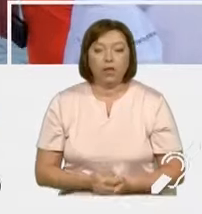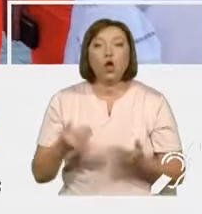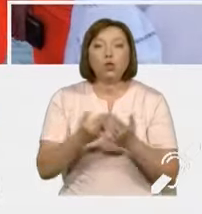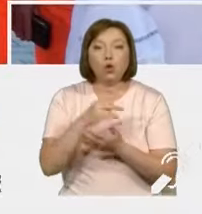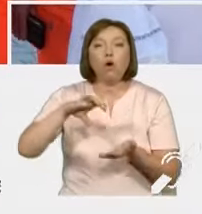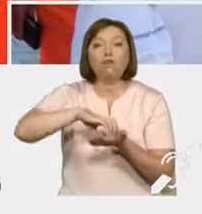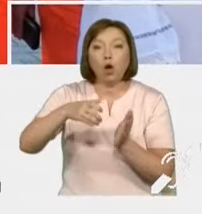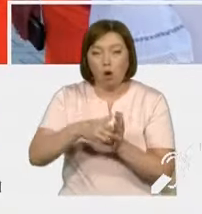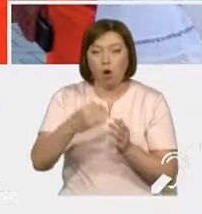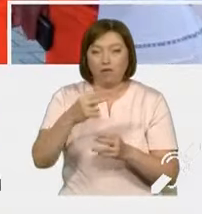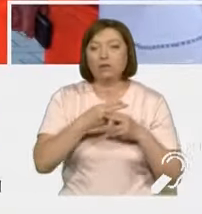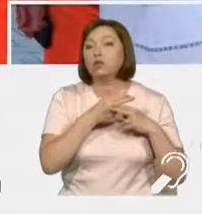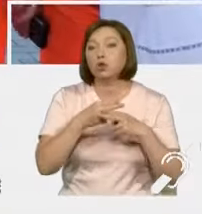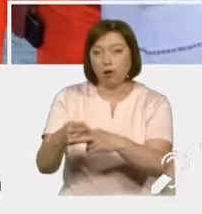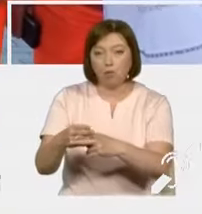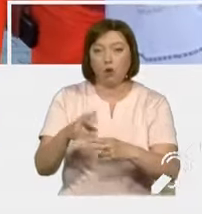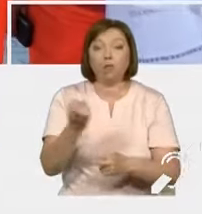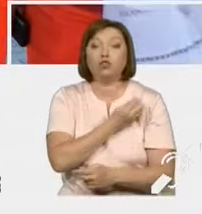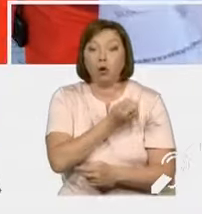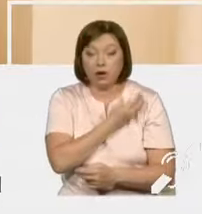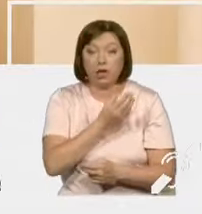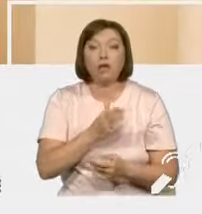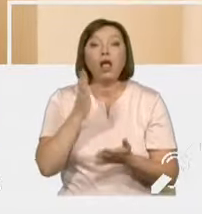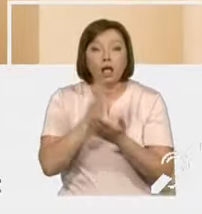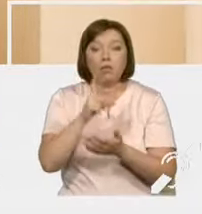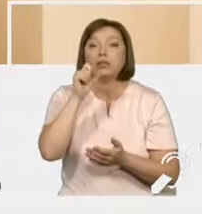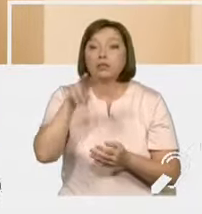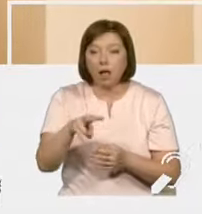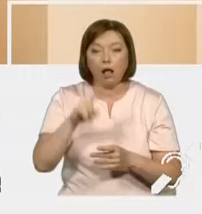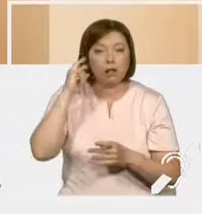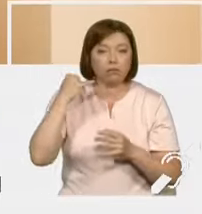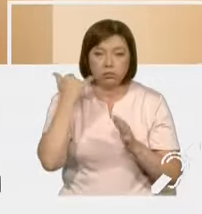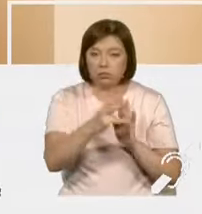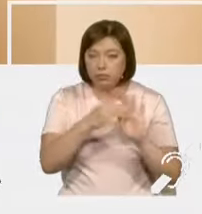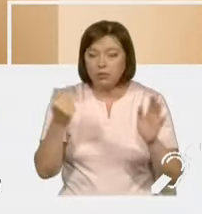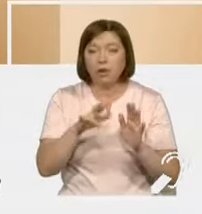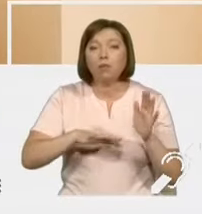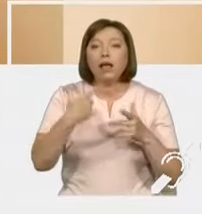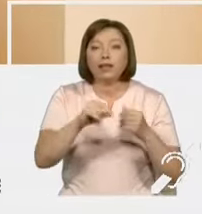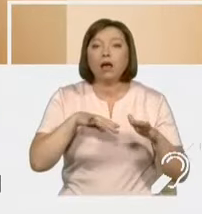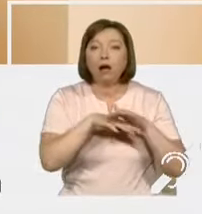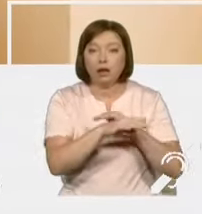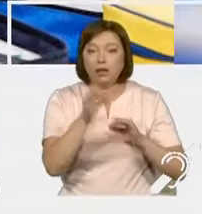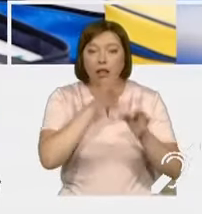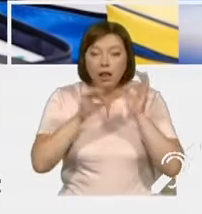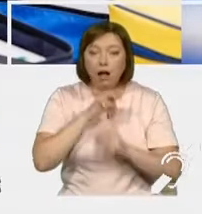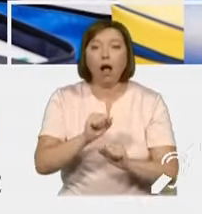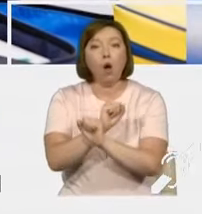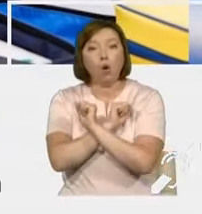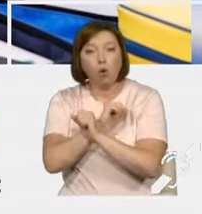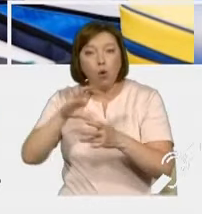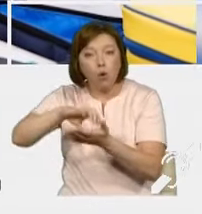Noul sediu al substației de asistență medicală urgentă Orhei dispune de o sală de alertă, spații pentru păstrarea medicamentelor, pentru odihnă